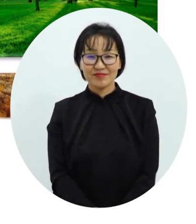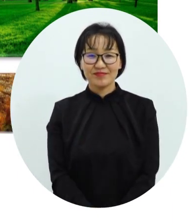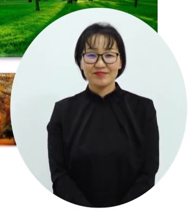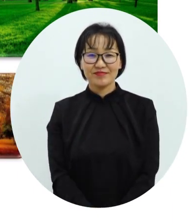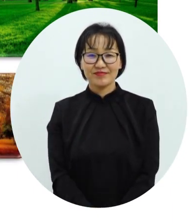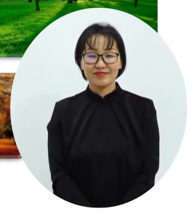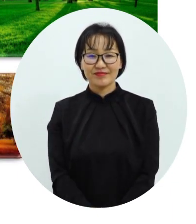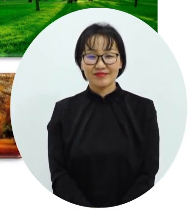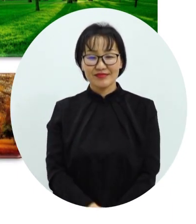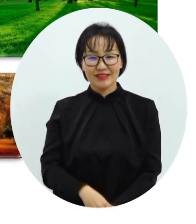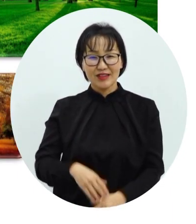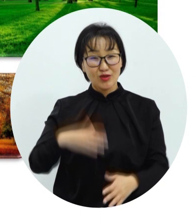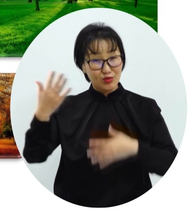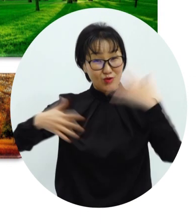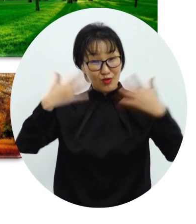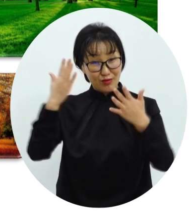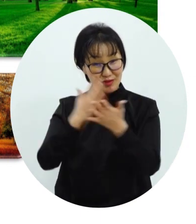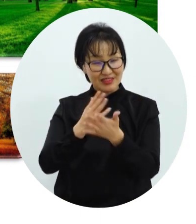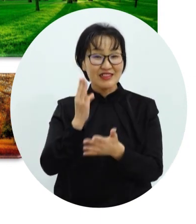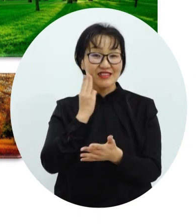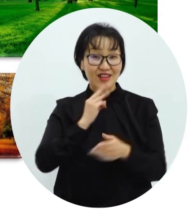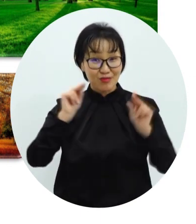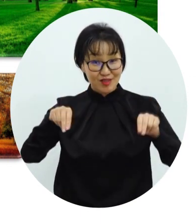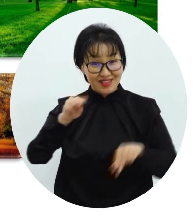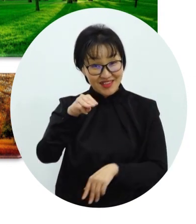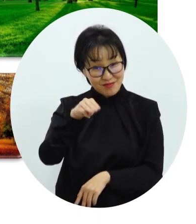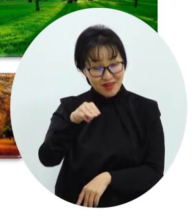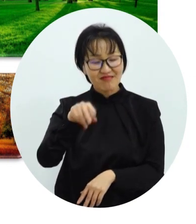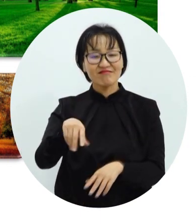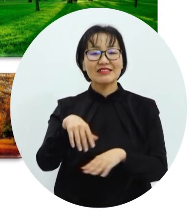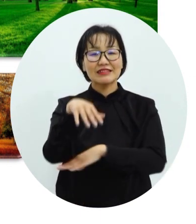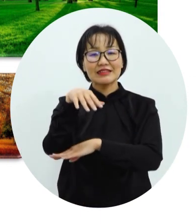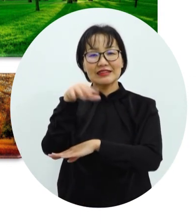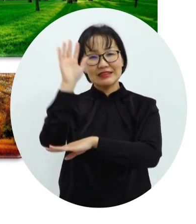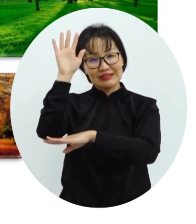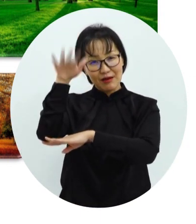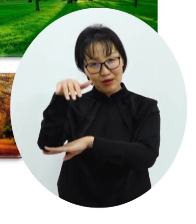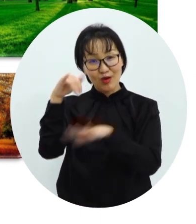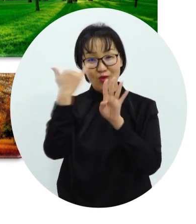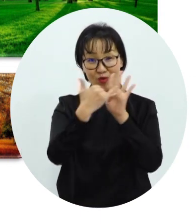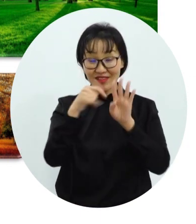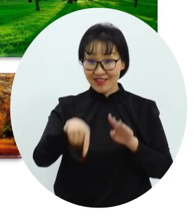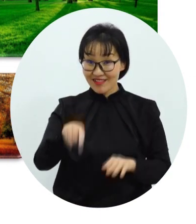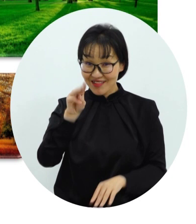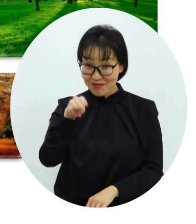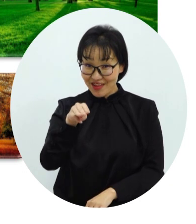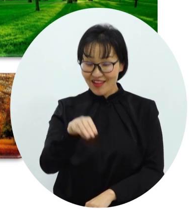За шар шуурга болж шаралсан байгаа учраас намрын үлрэл байна. За зохиолч манд